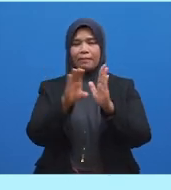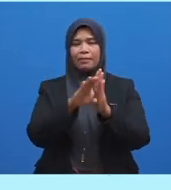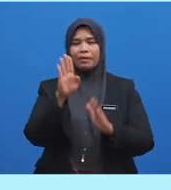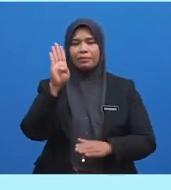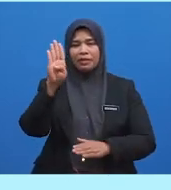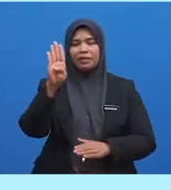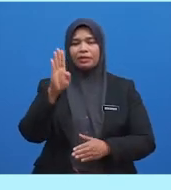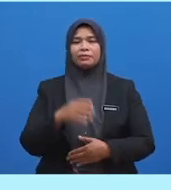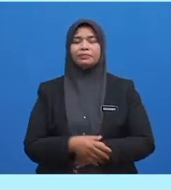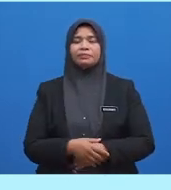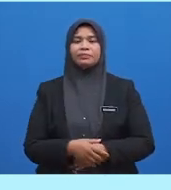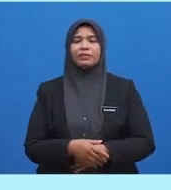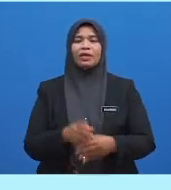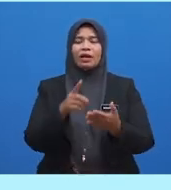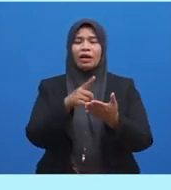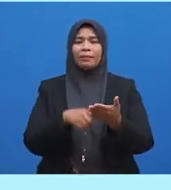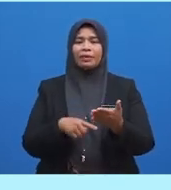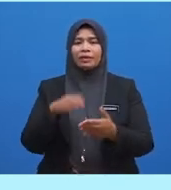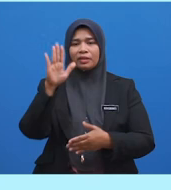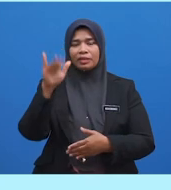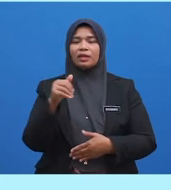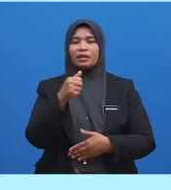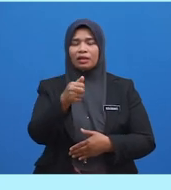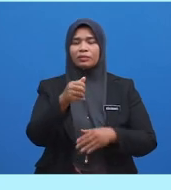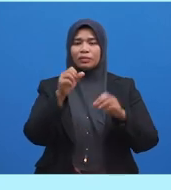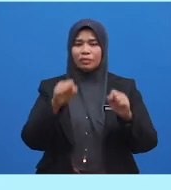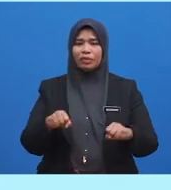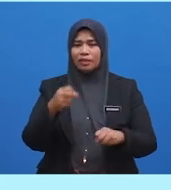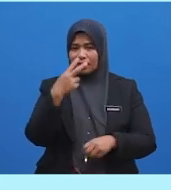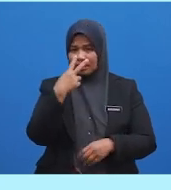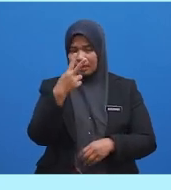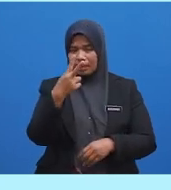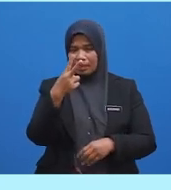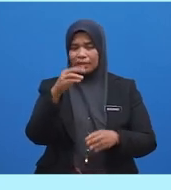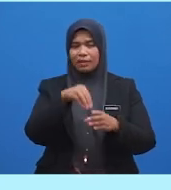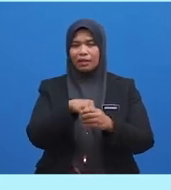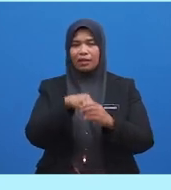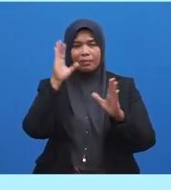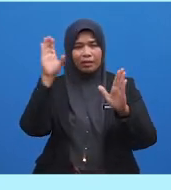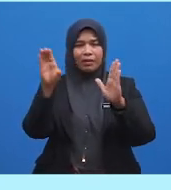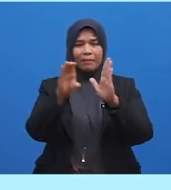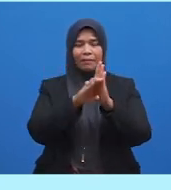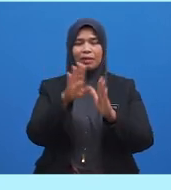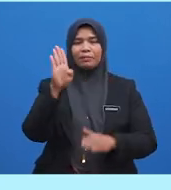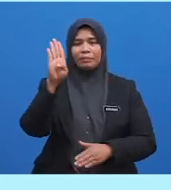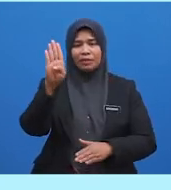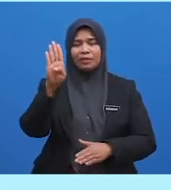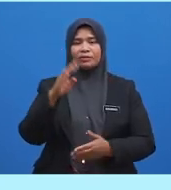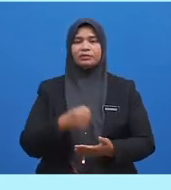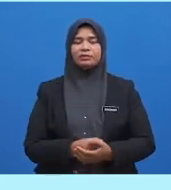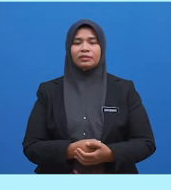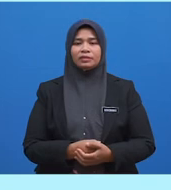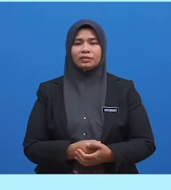pipuler apa yang kamu boleh lihat dalam gambar by the